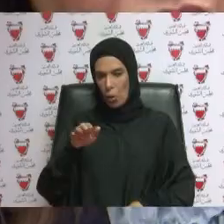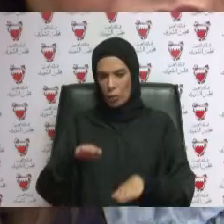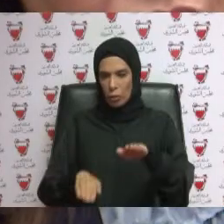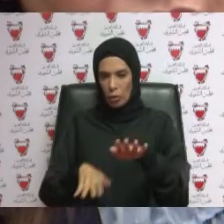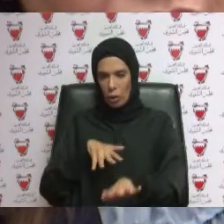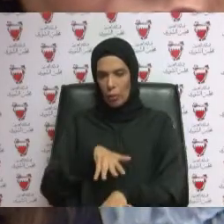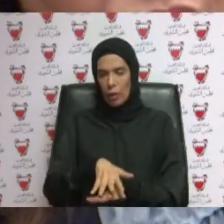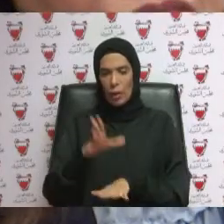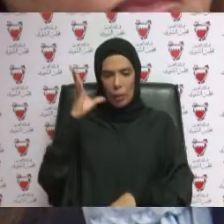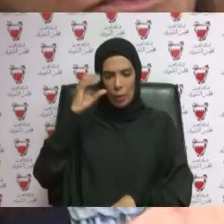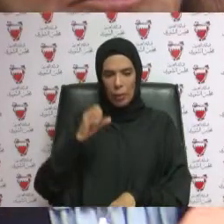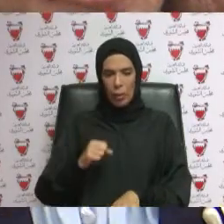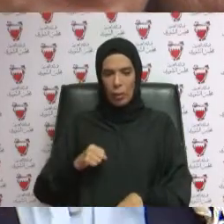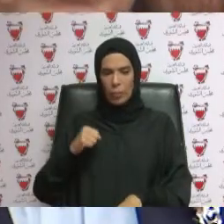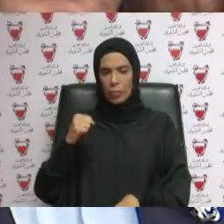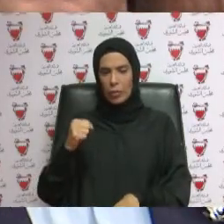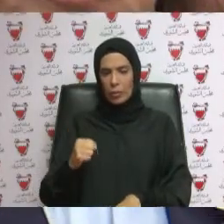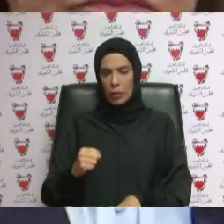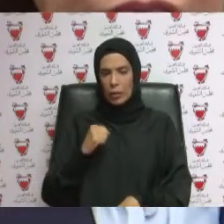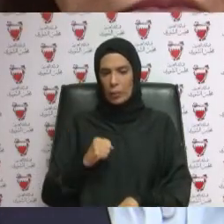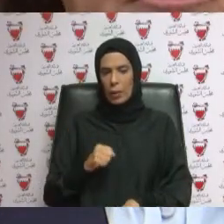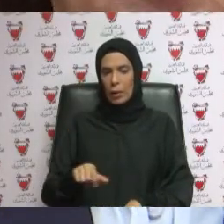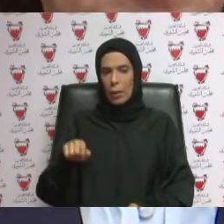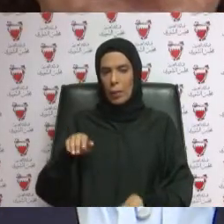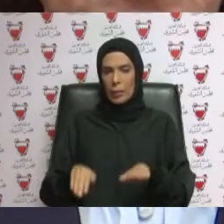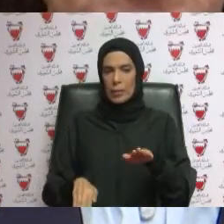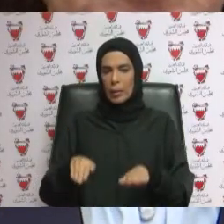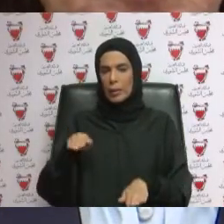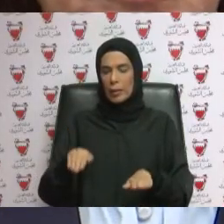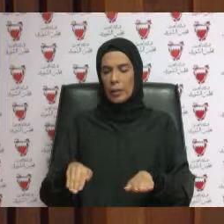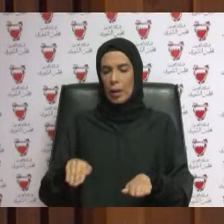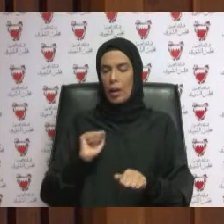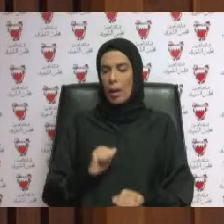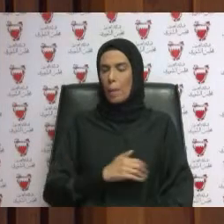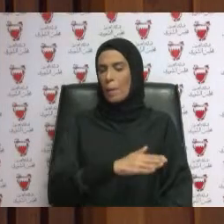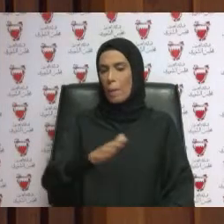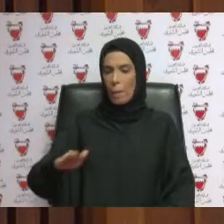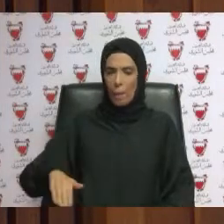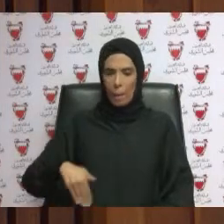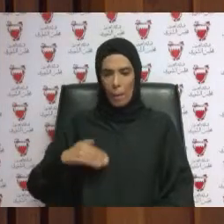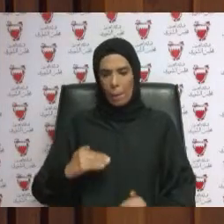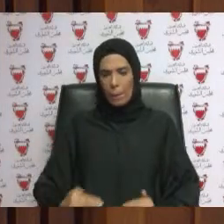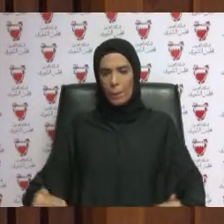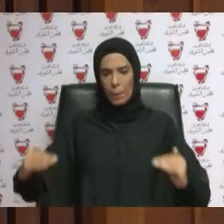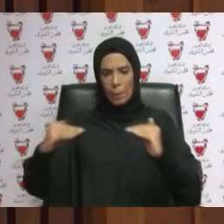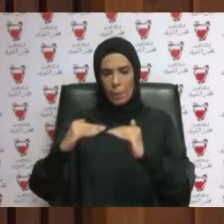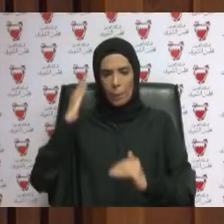لإدماج احتياجات المرأة عند إعداد وتنفيذ الميزانية العامة للدولة، وبما يحقق التوازن بين الجنسين. وبما أن